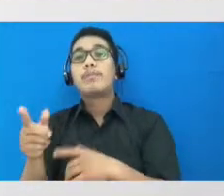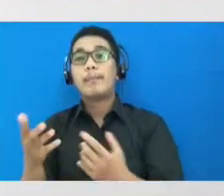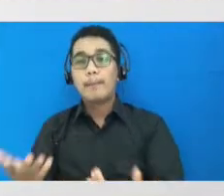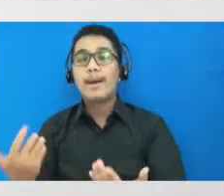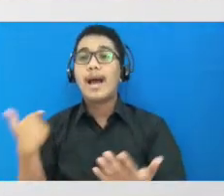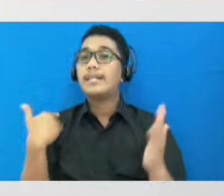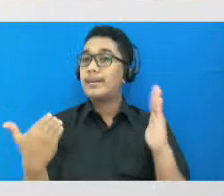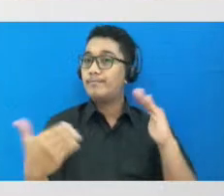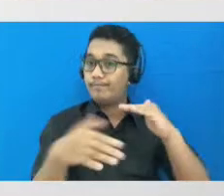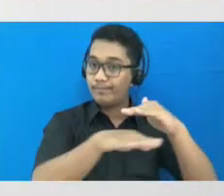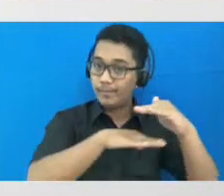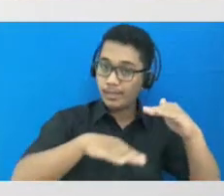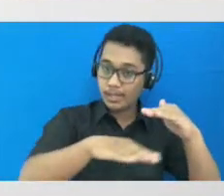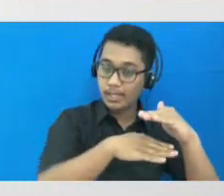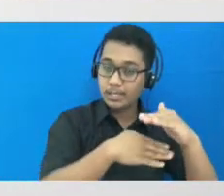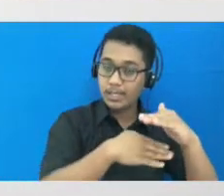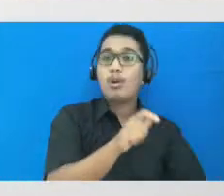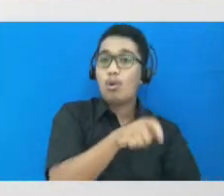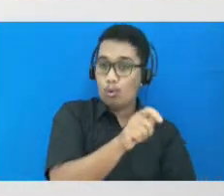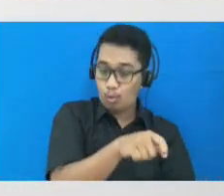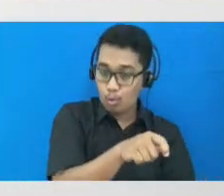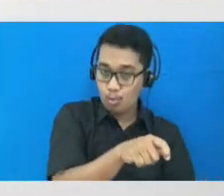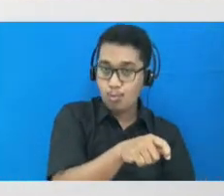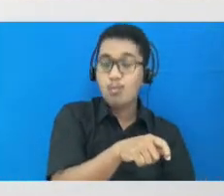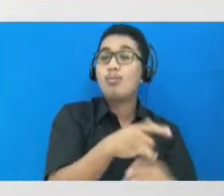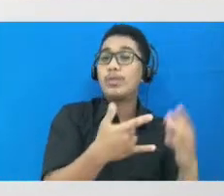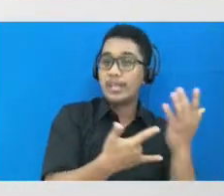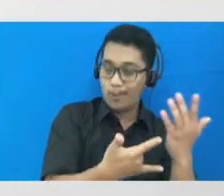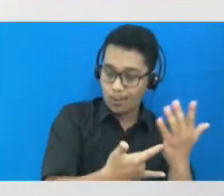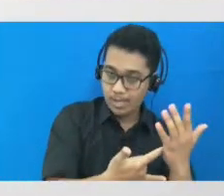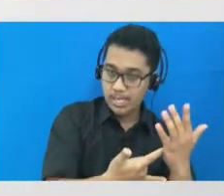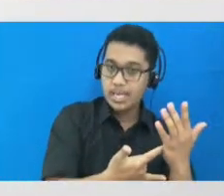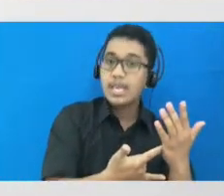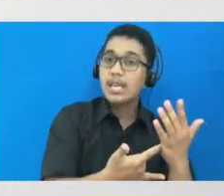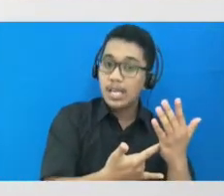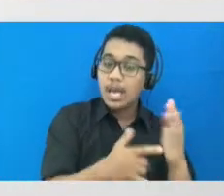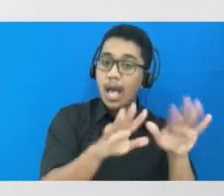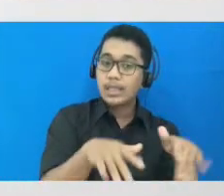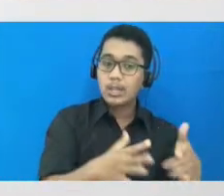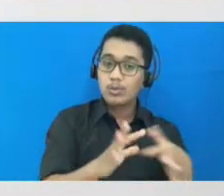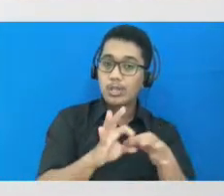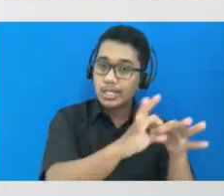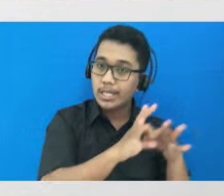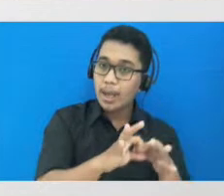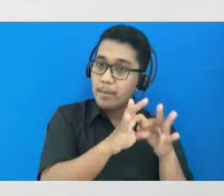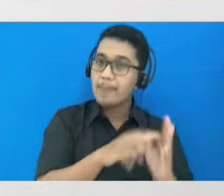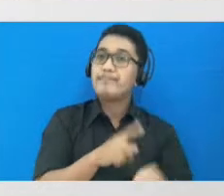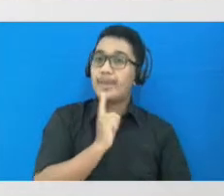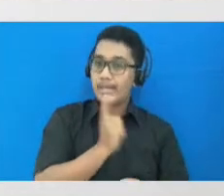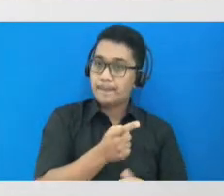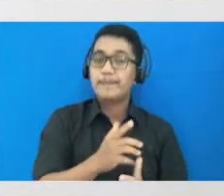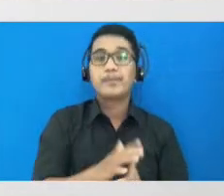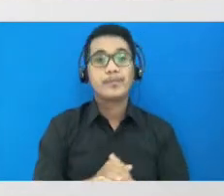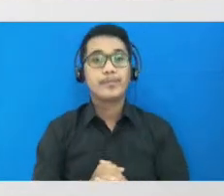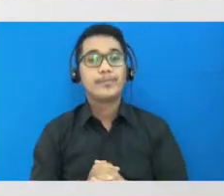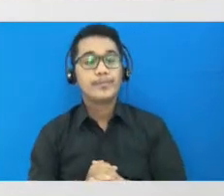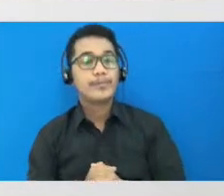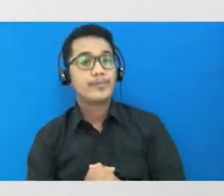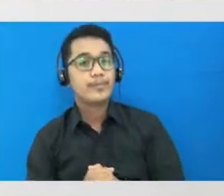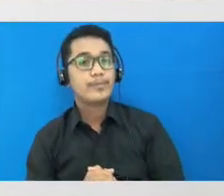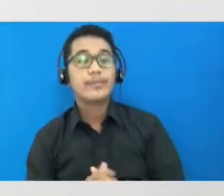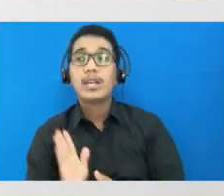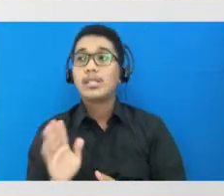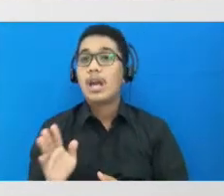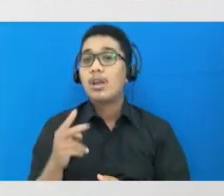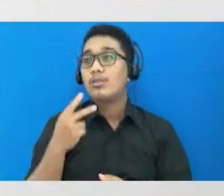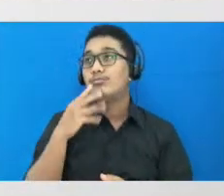standarisasi, adanya hukum, adanya teknologi, dan adanya kerjasama. Lebih mudah mungkin kalau kita